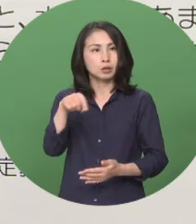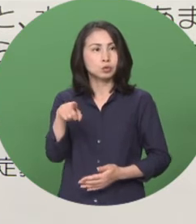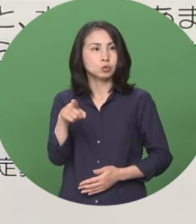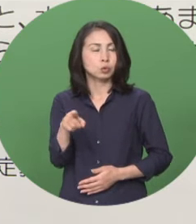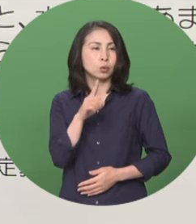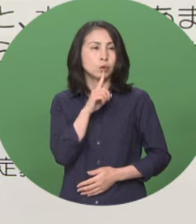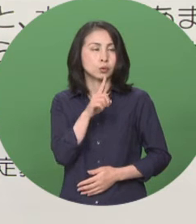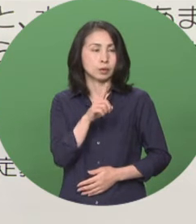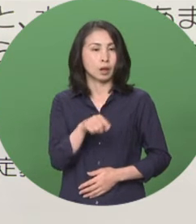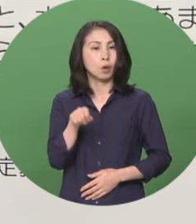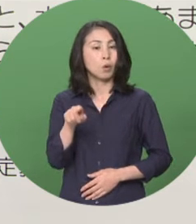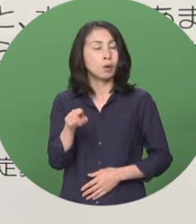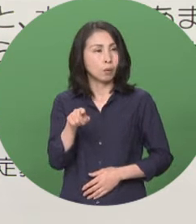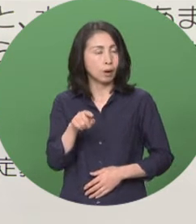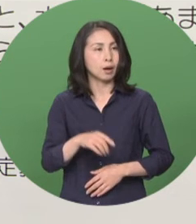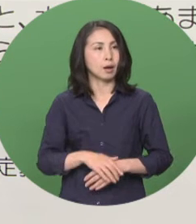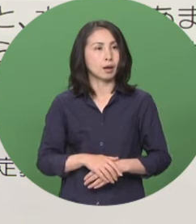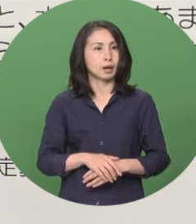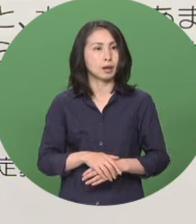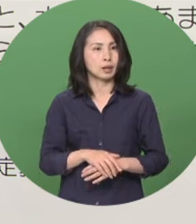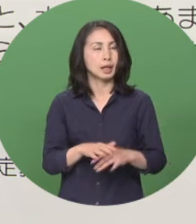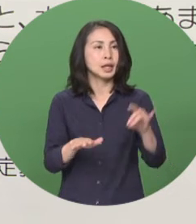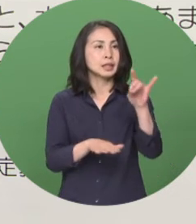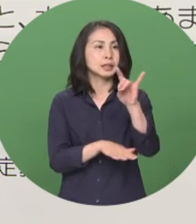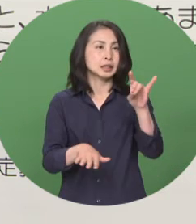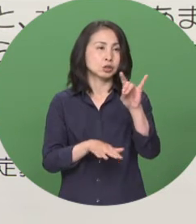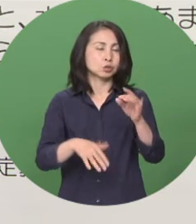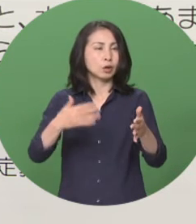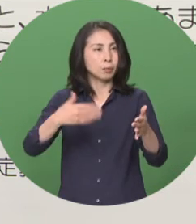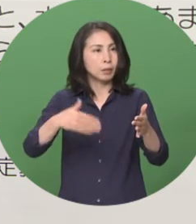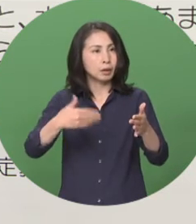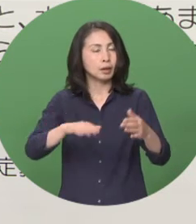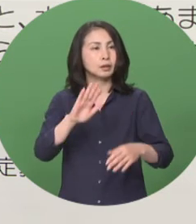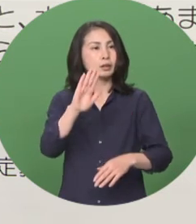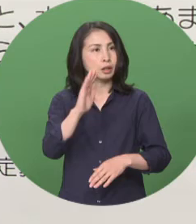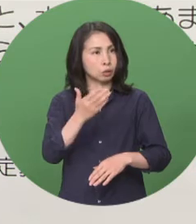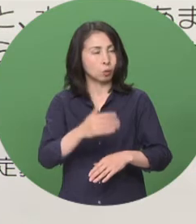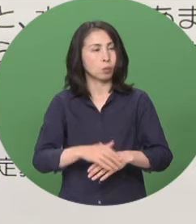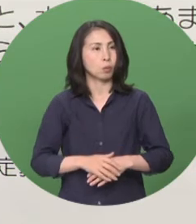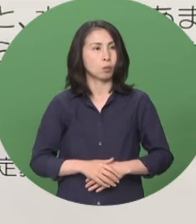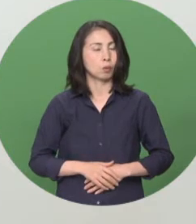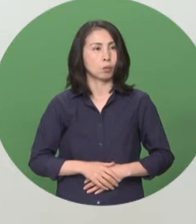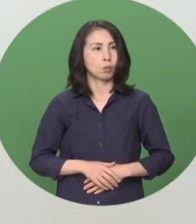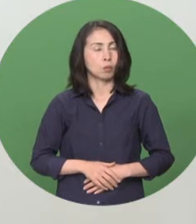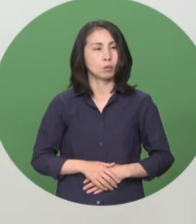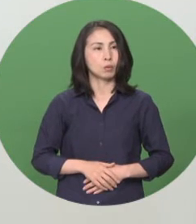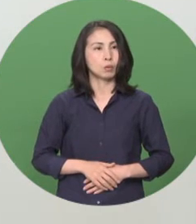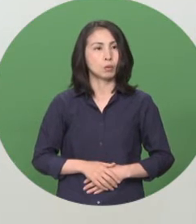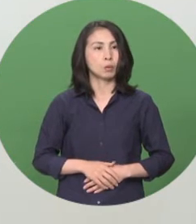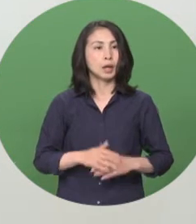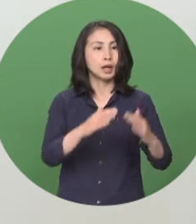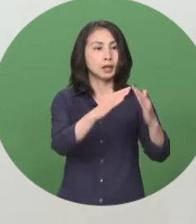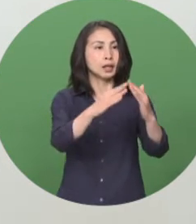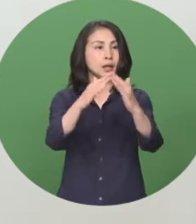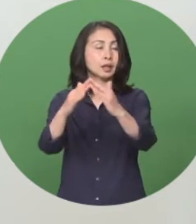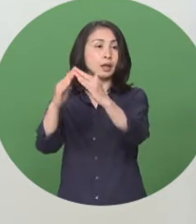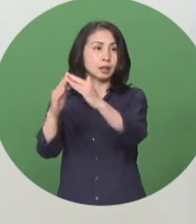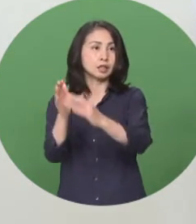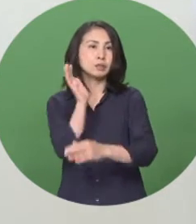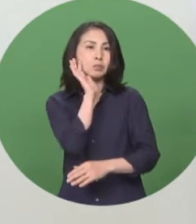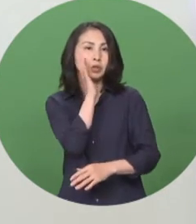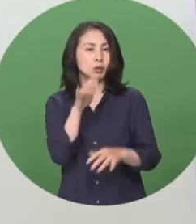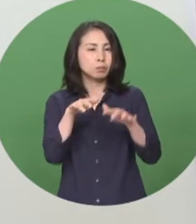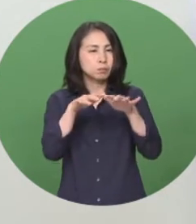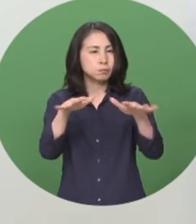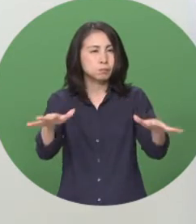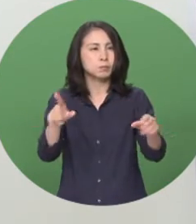ども、まあ、こちらは、まあ、基準は満たしてないんですが、 はい、 まあ、塩素はそのご家庭に水道水を